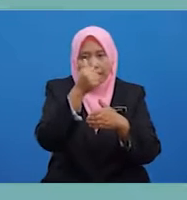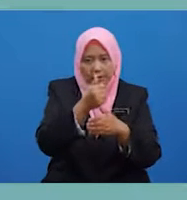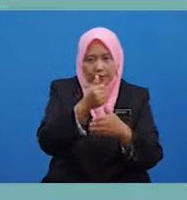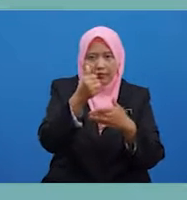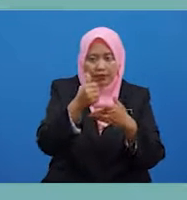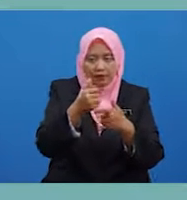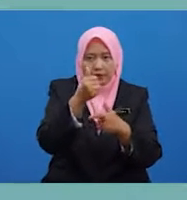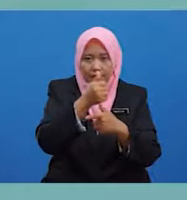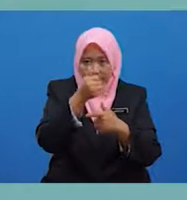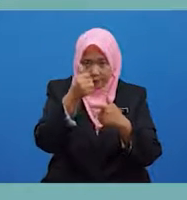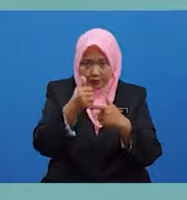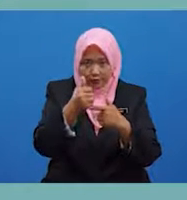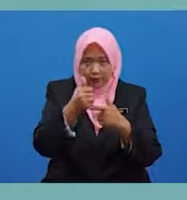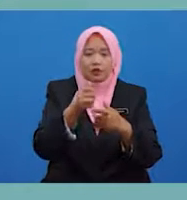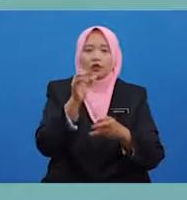tahun.